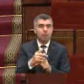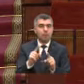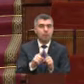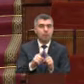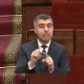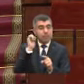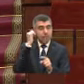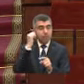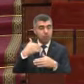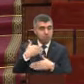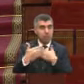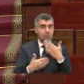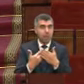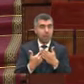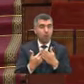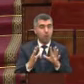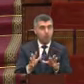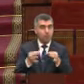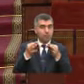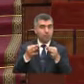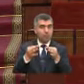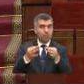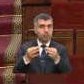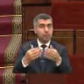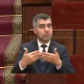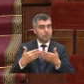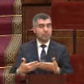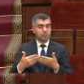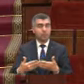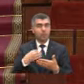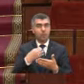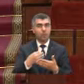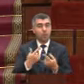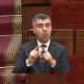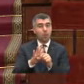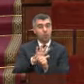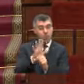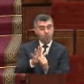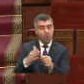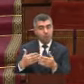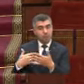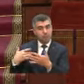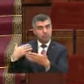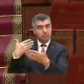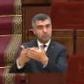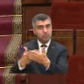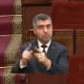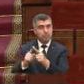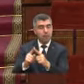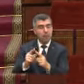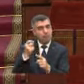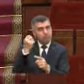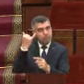في المستقبل يكونوا عندنا حلول؟ كنظن انه هذه المحطه هذه اللي دوزنا ديال كورونا اللي هنا كيخص يكون درس كبير بالنسبه